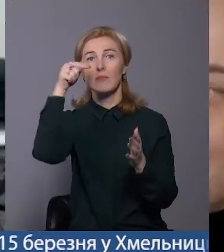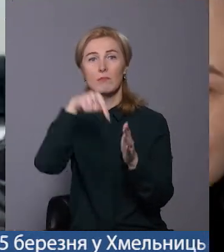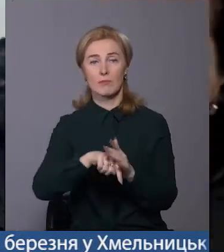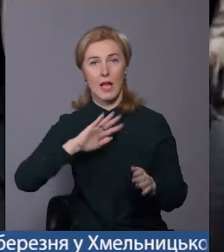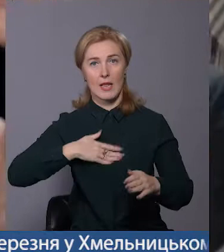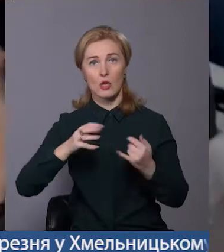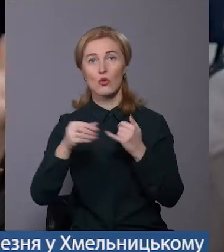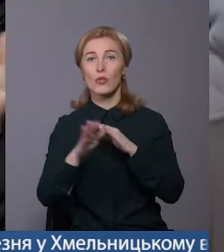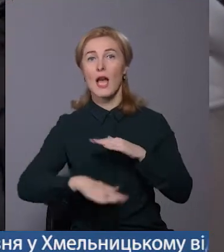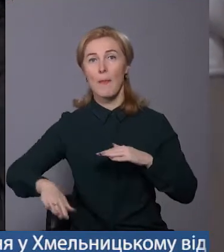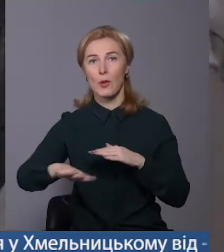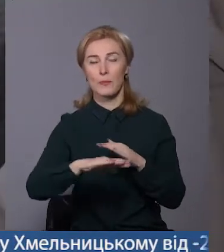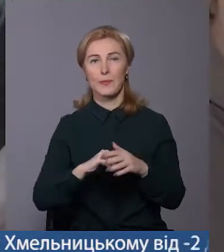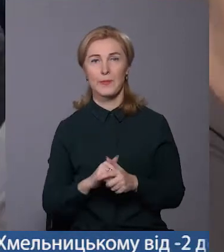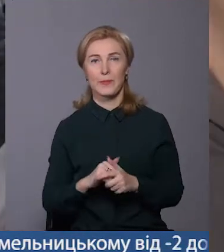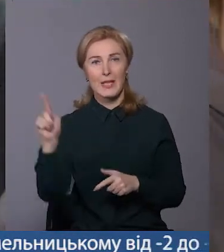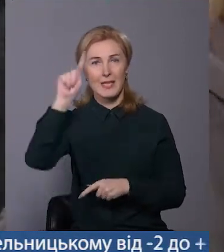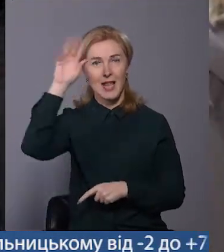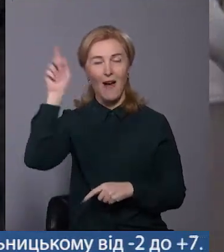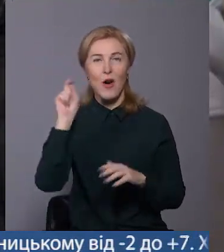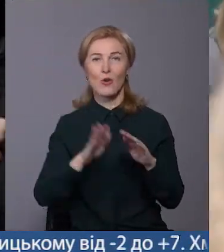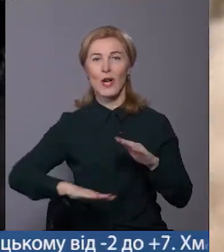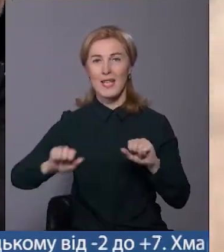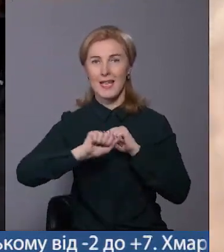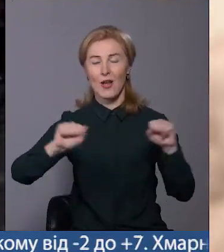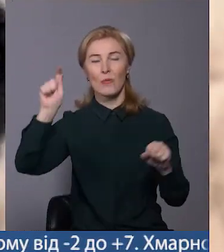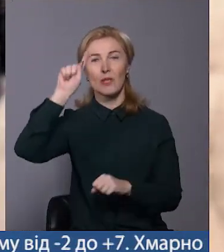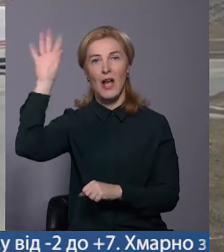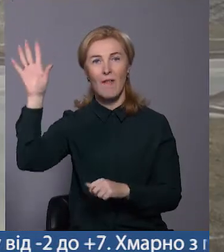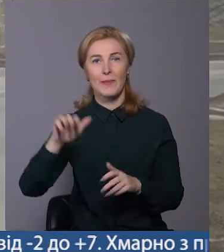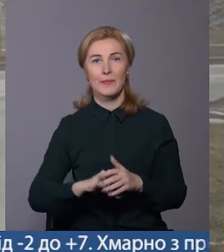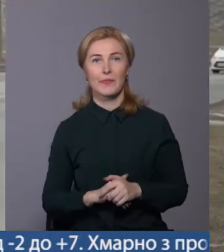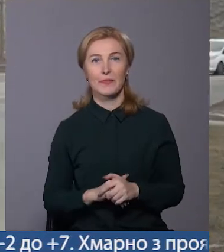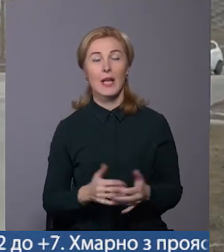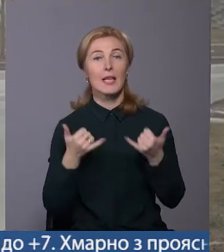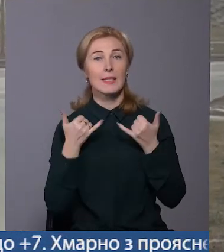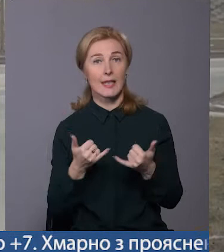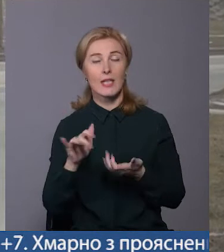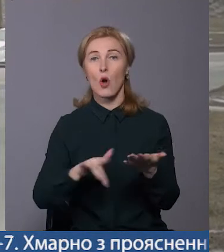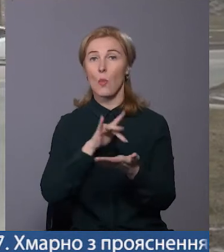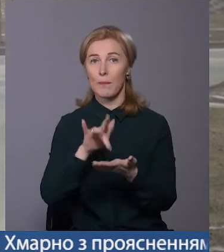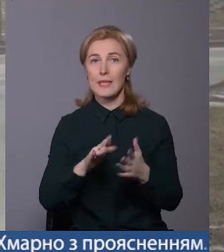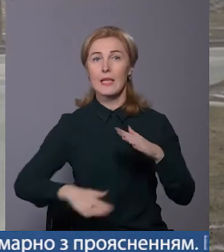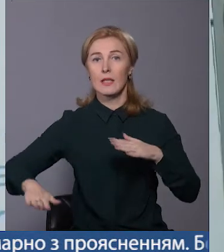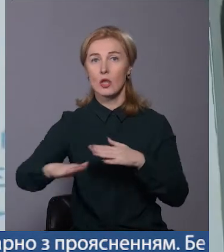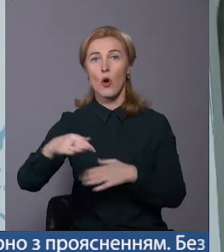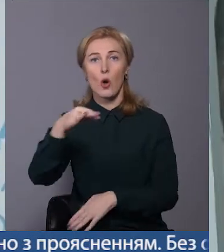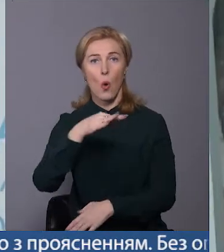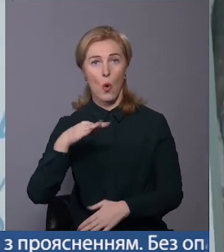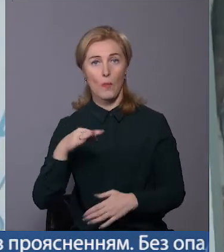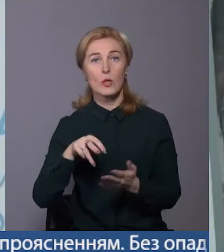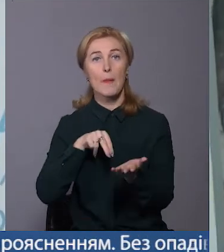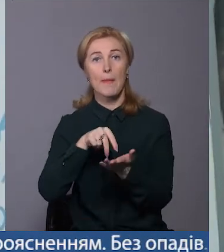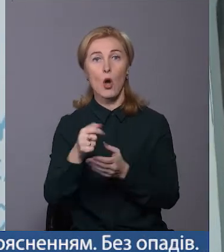землю. Слава Україні! Героям слава! Тож нині і у місті, і на території області